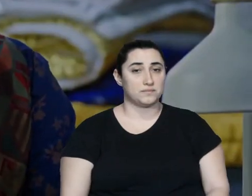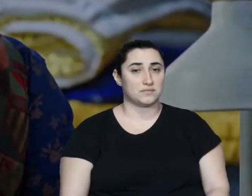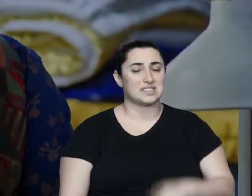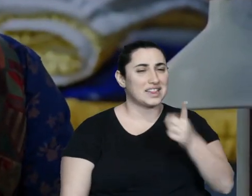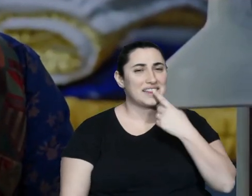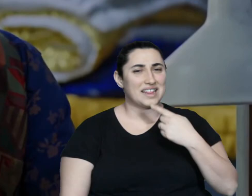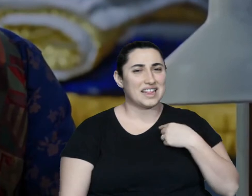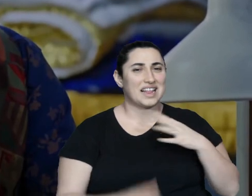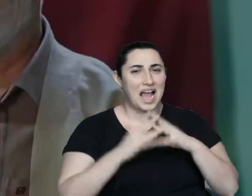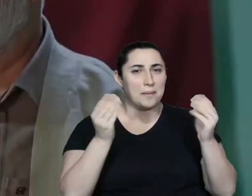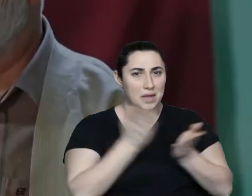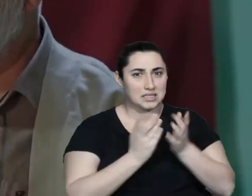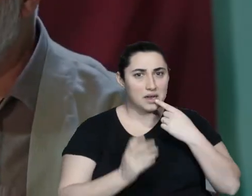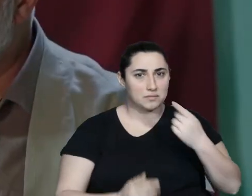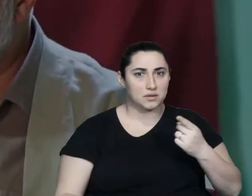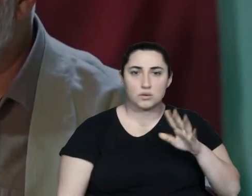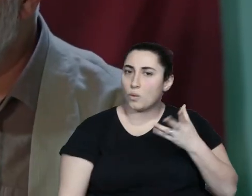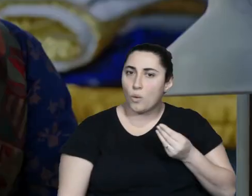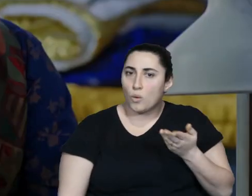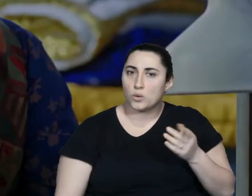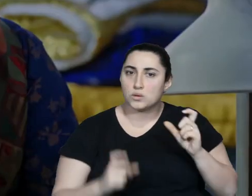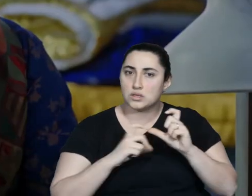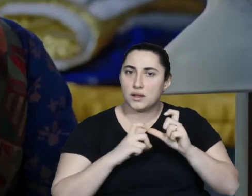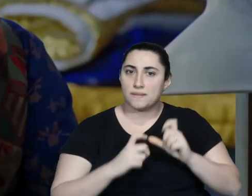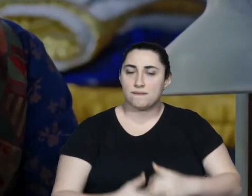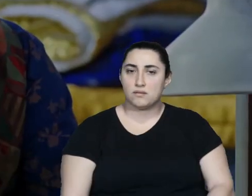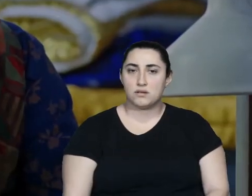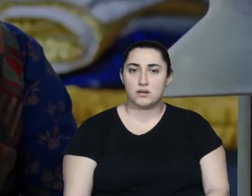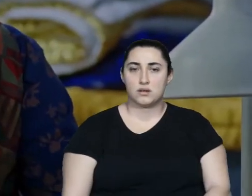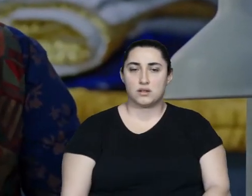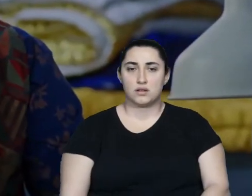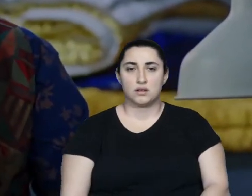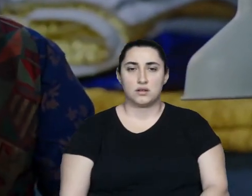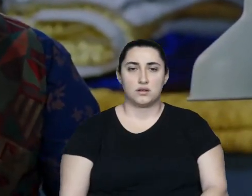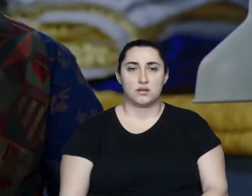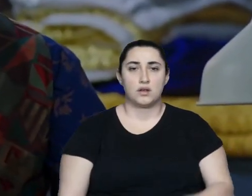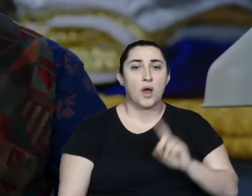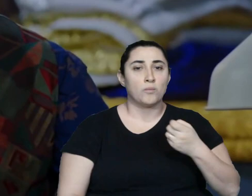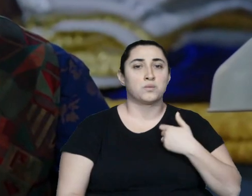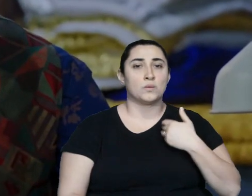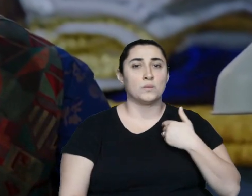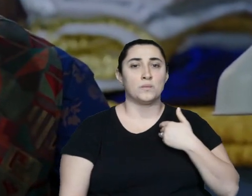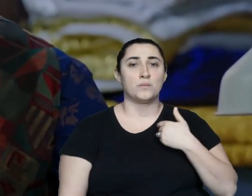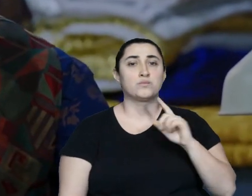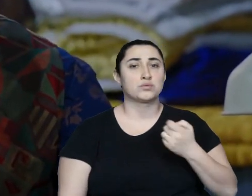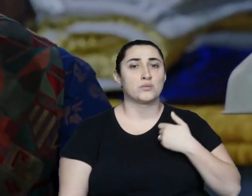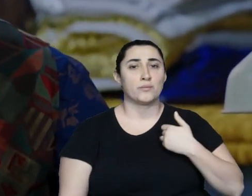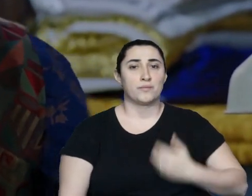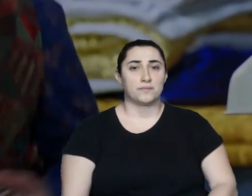Sen ne dedin? Kayıp mezar mı dedin? Ne oldu Santral? Ha, buldum ya.